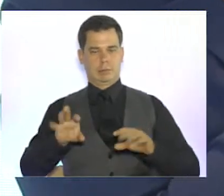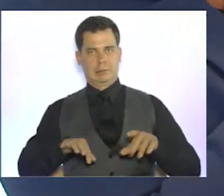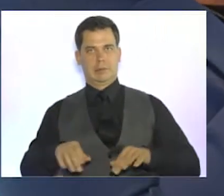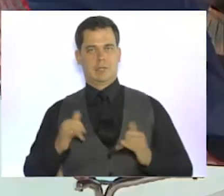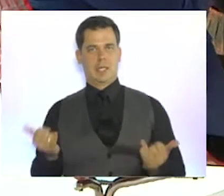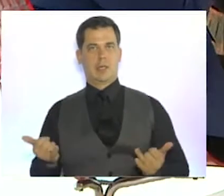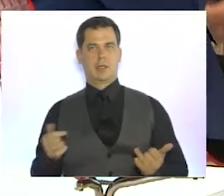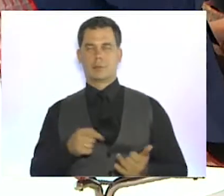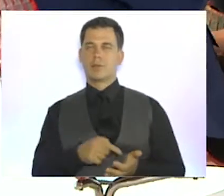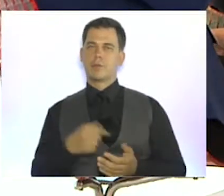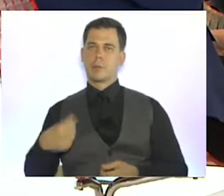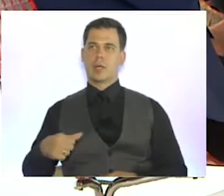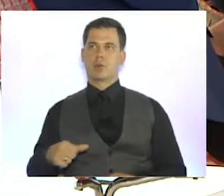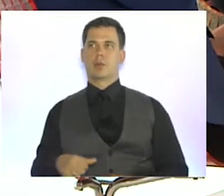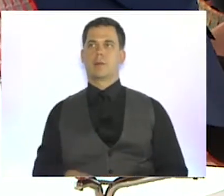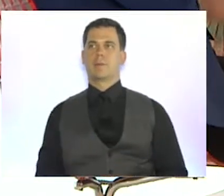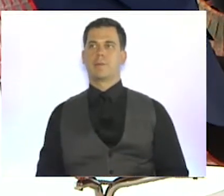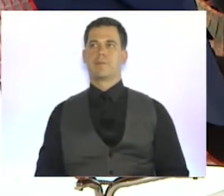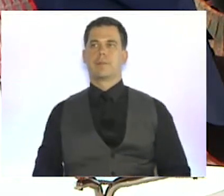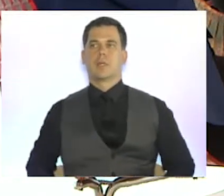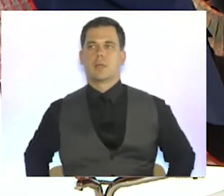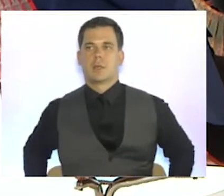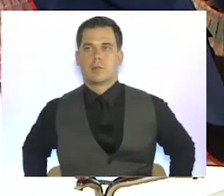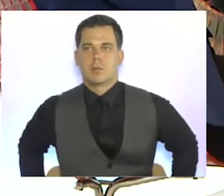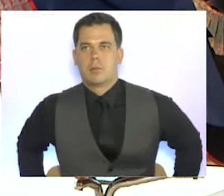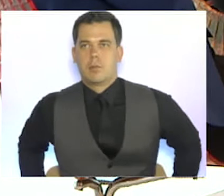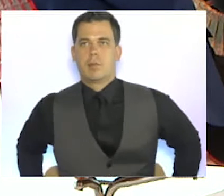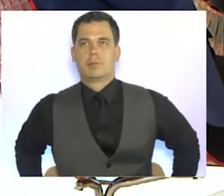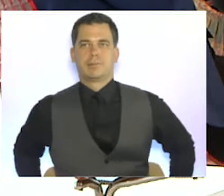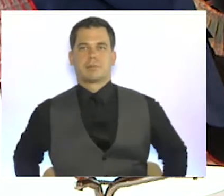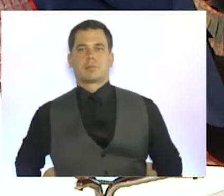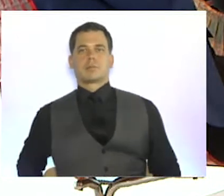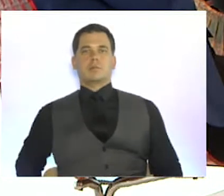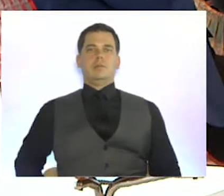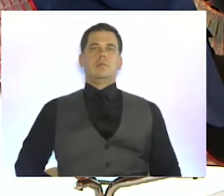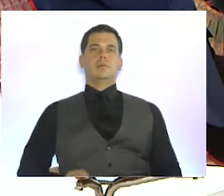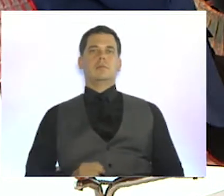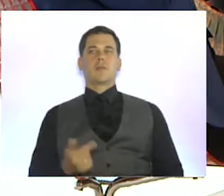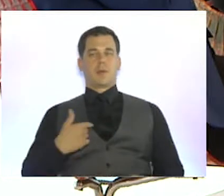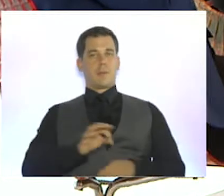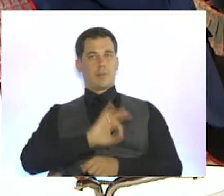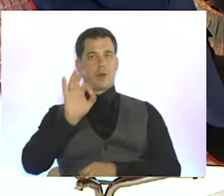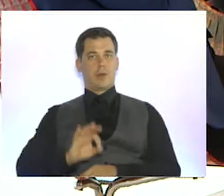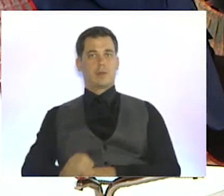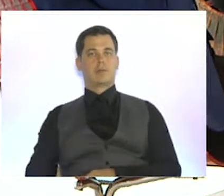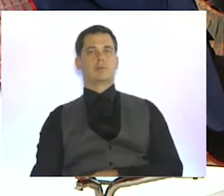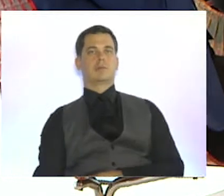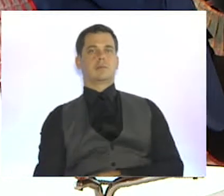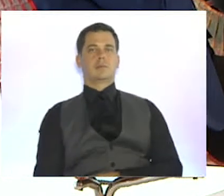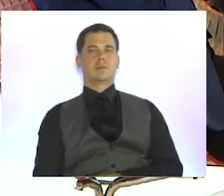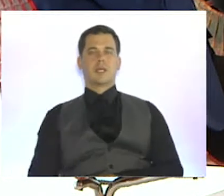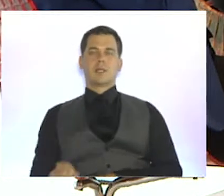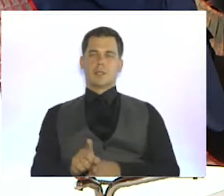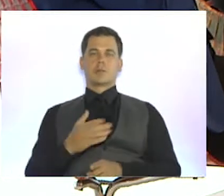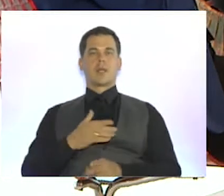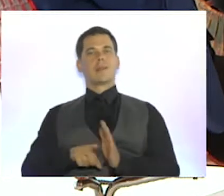właśnie ICT. I my w projektach są adresowane projekty właśnie do tej